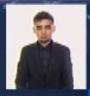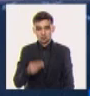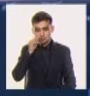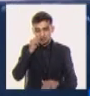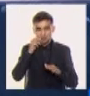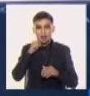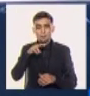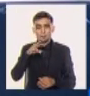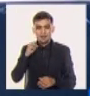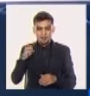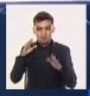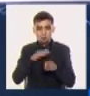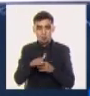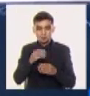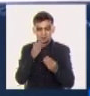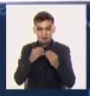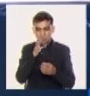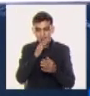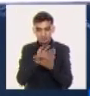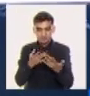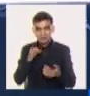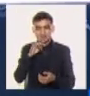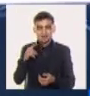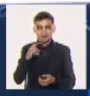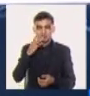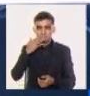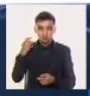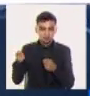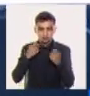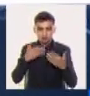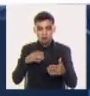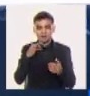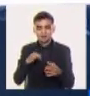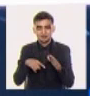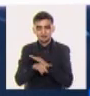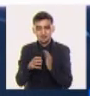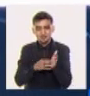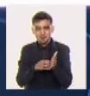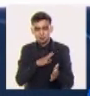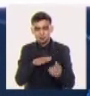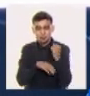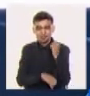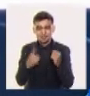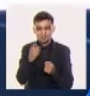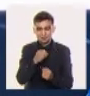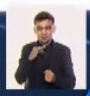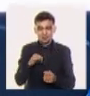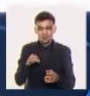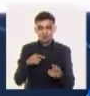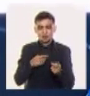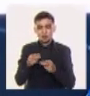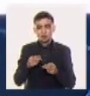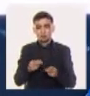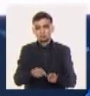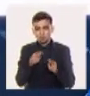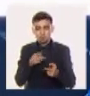Шымкентские аптеки пополнились препаратами из-за рубежа. Среди них медикаменты, которых остро не хватало в последние недели. Борцы с коррупцией говорят,